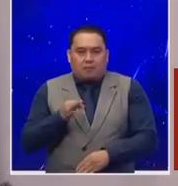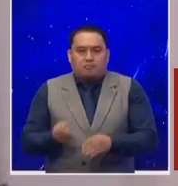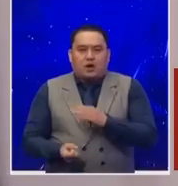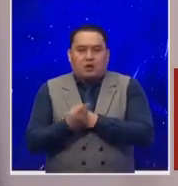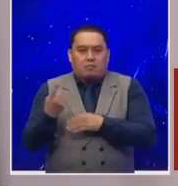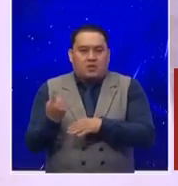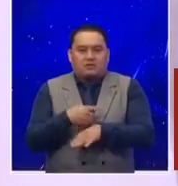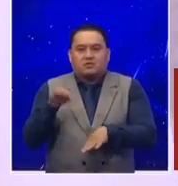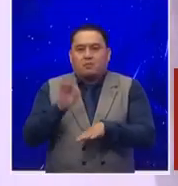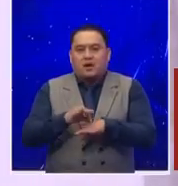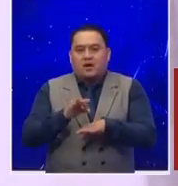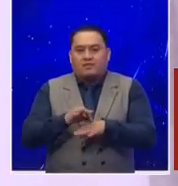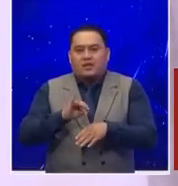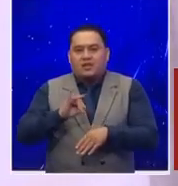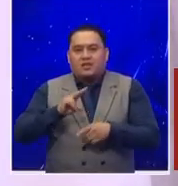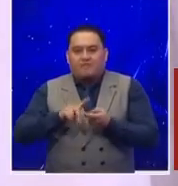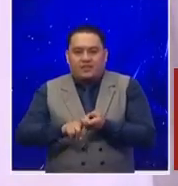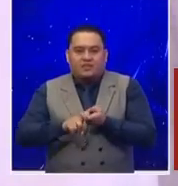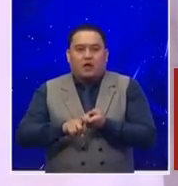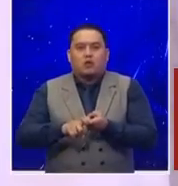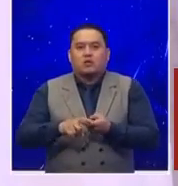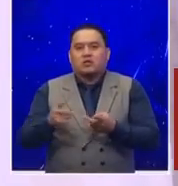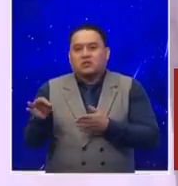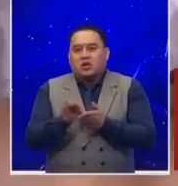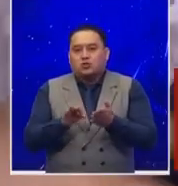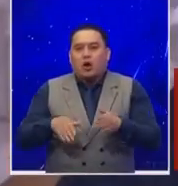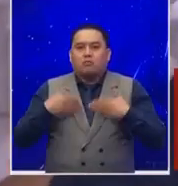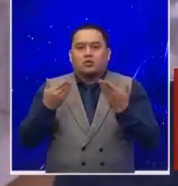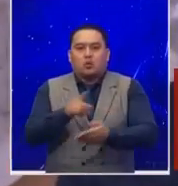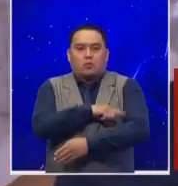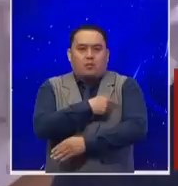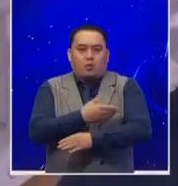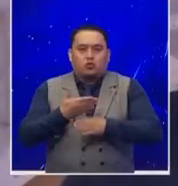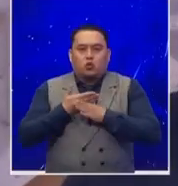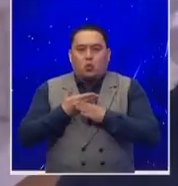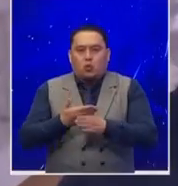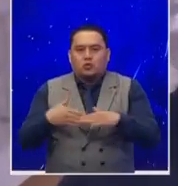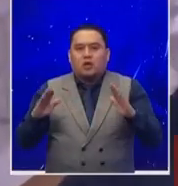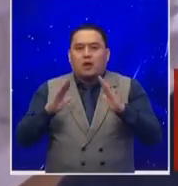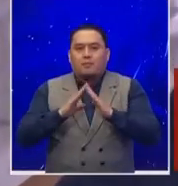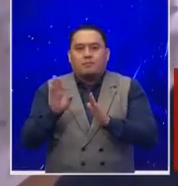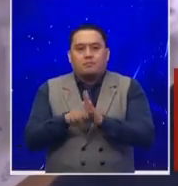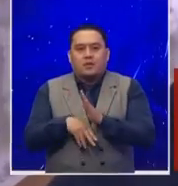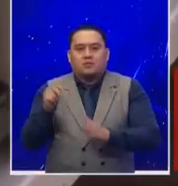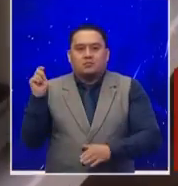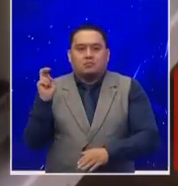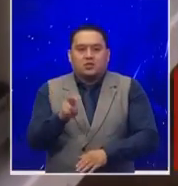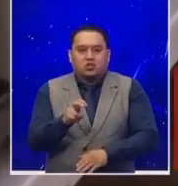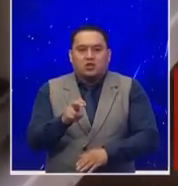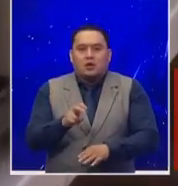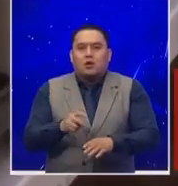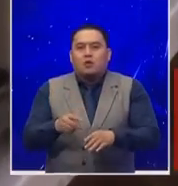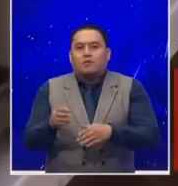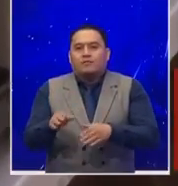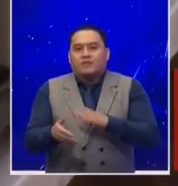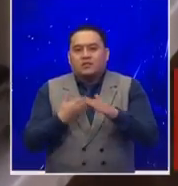появлении первых симптомов респираторной инфекции следует незамедлительно обращаться за медицинской помощью на дому, без посещения медорганизации,